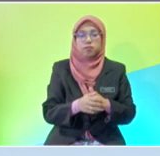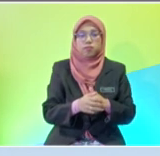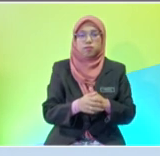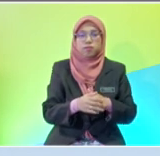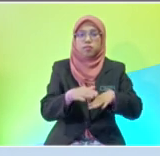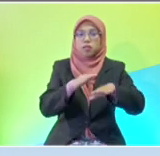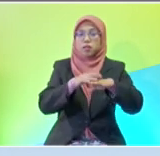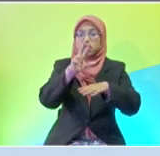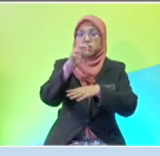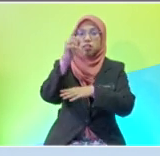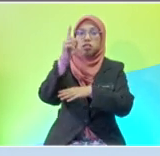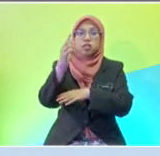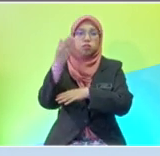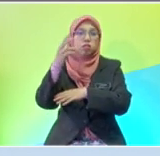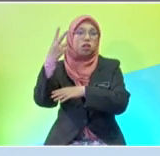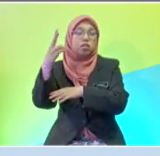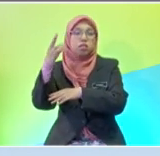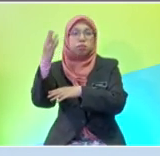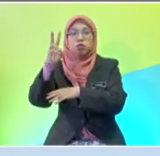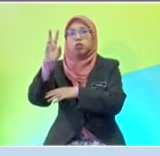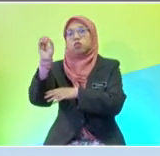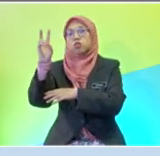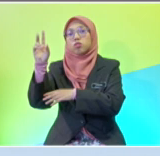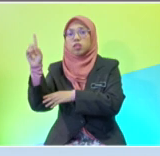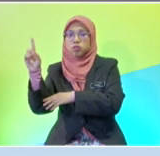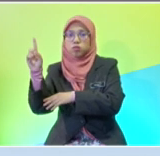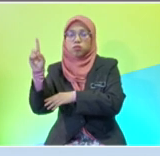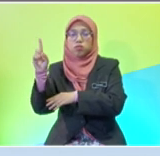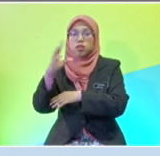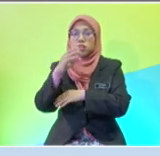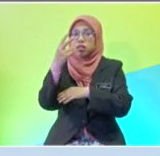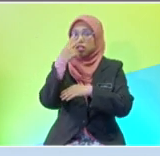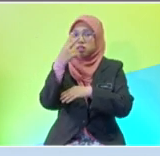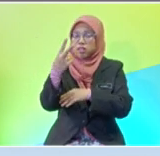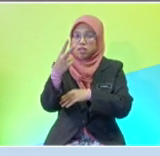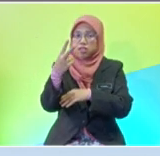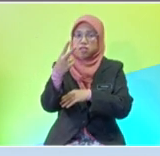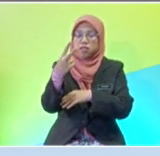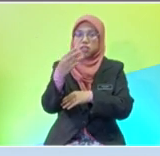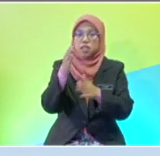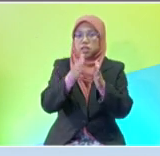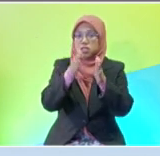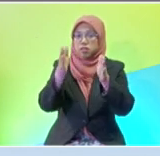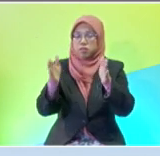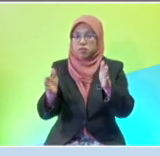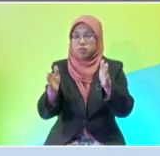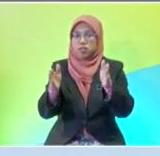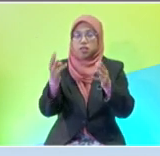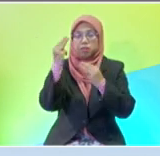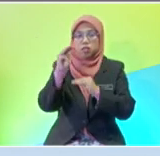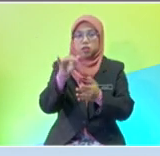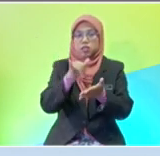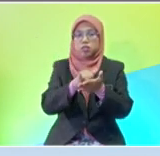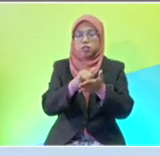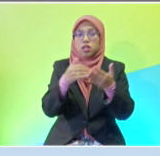31 Desember 2021 dan kalau kita lihat di situ Di sebelah butiran itu